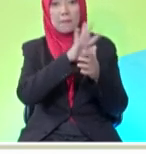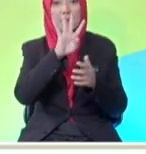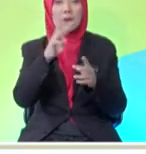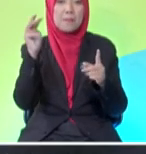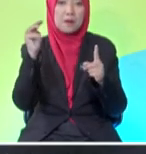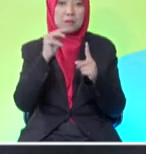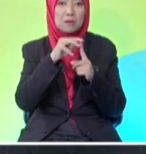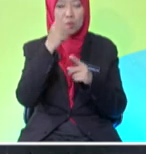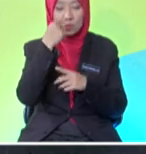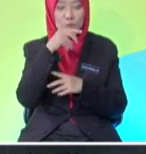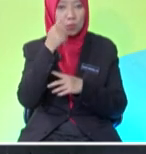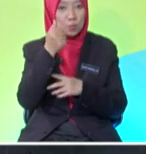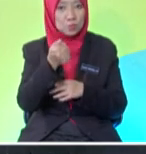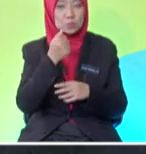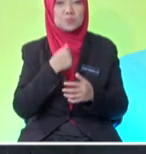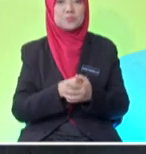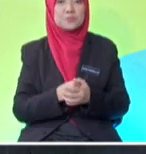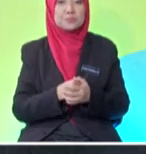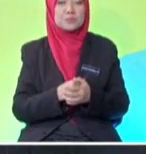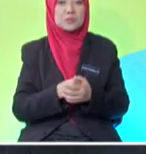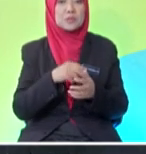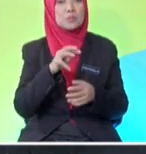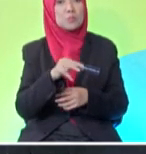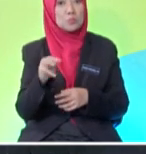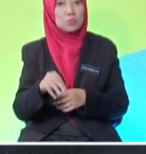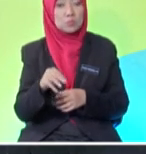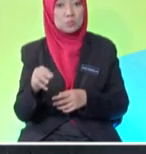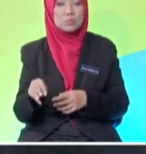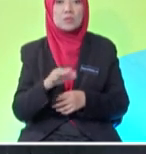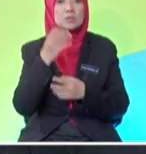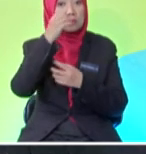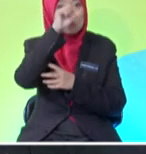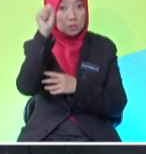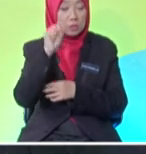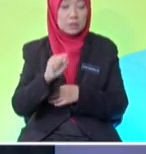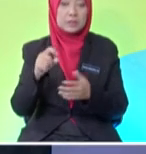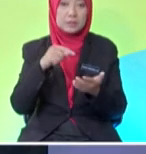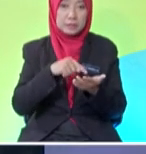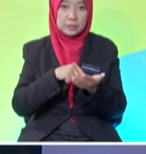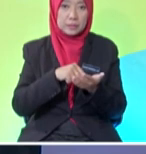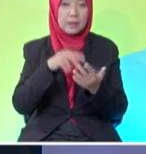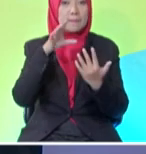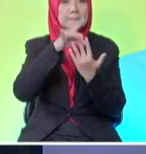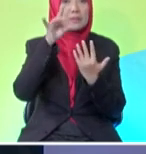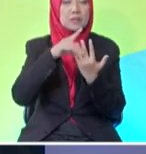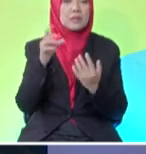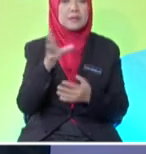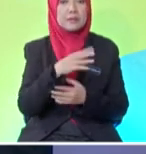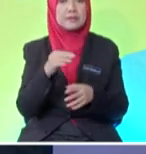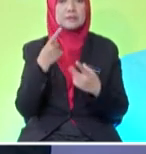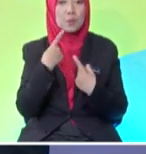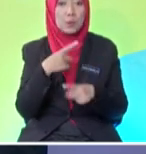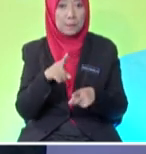Oke baik jadi para pelajar ya oke so Anda ini merupakan soalan pilih dan jawab